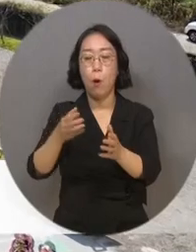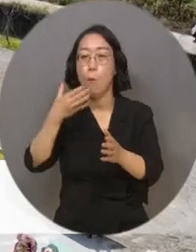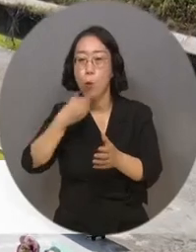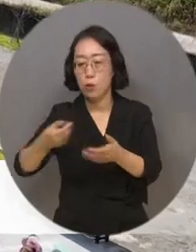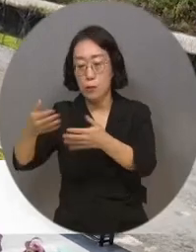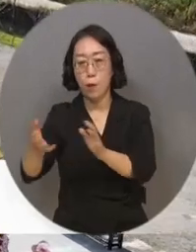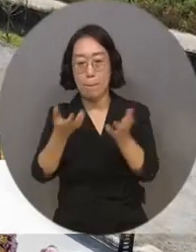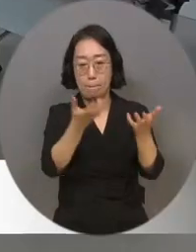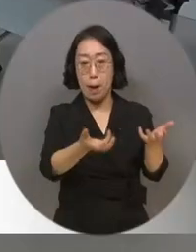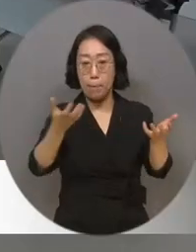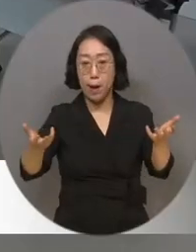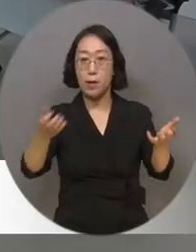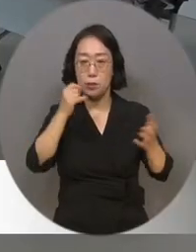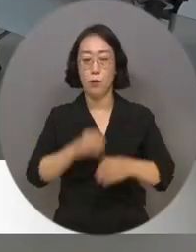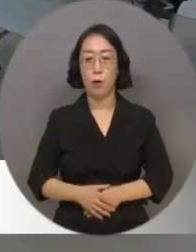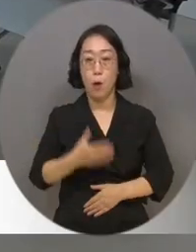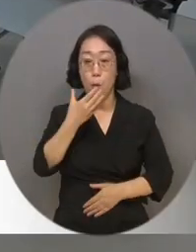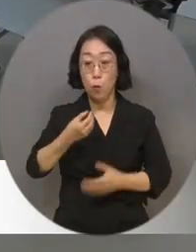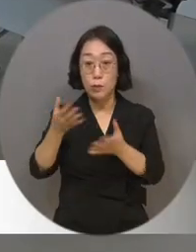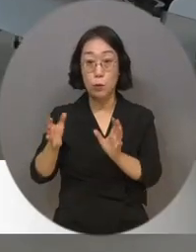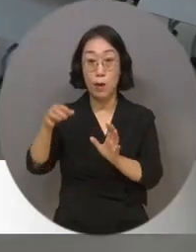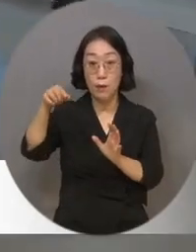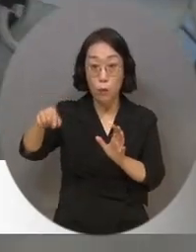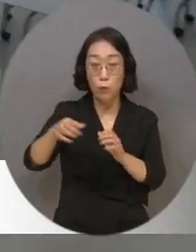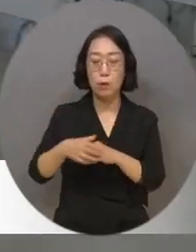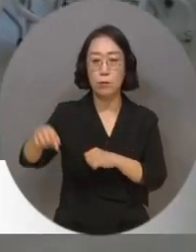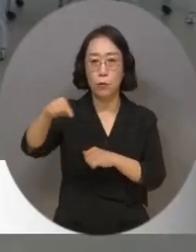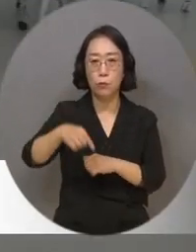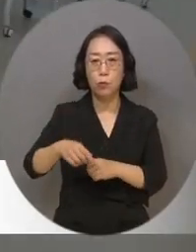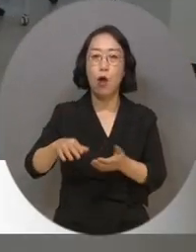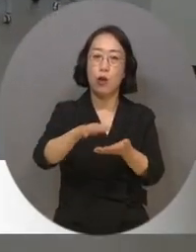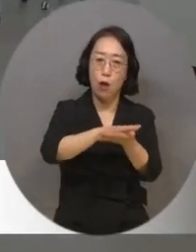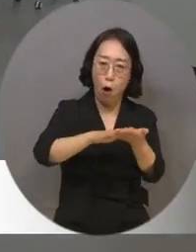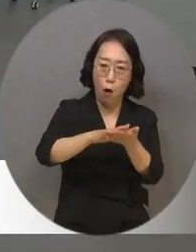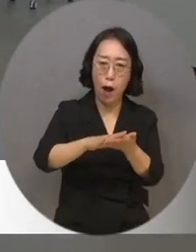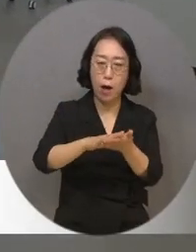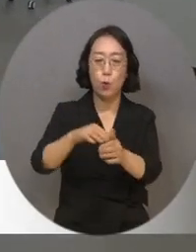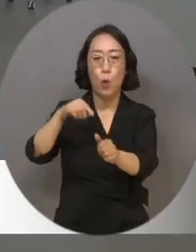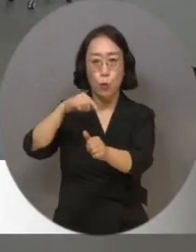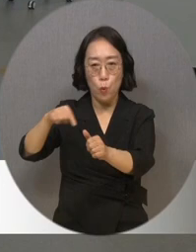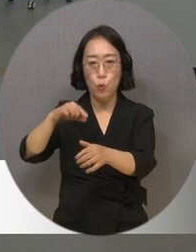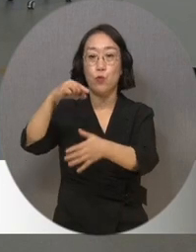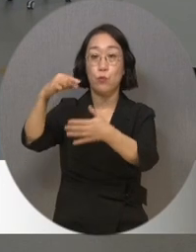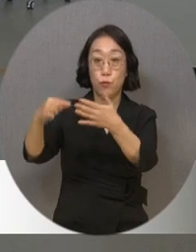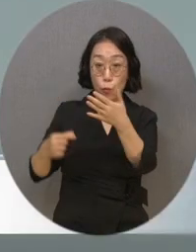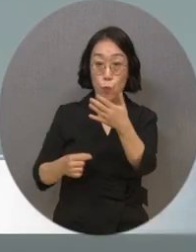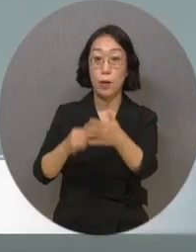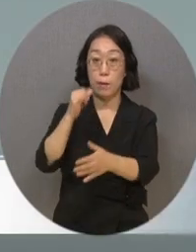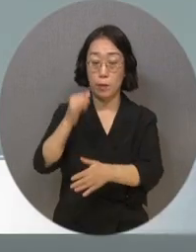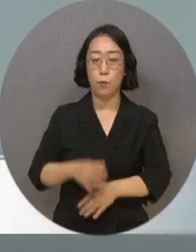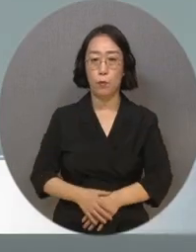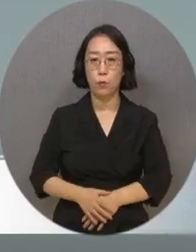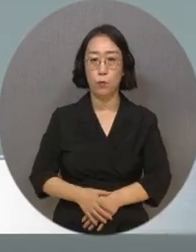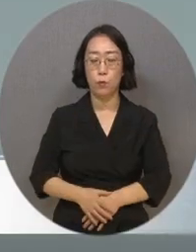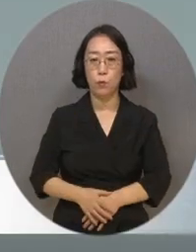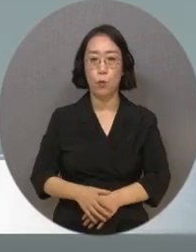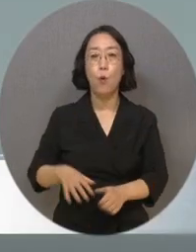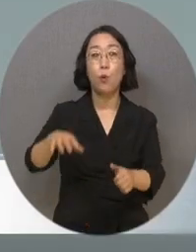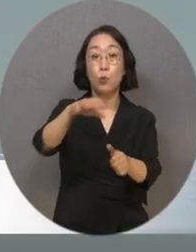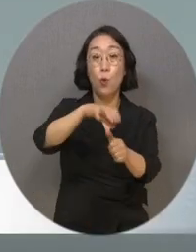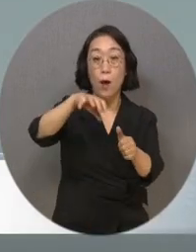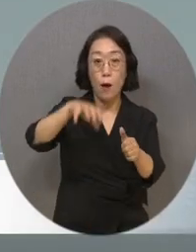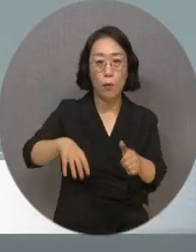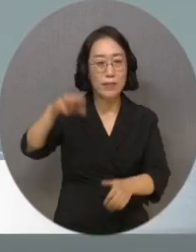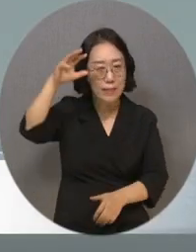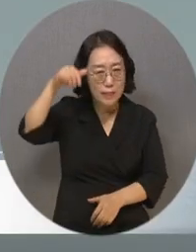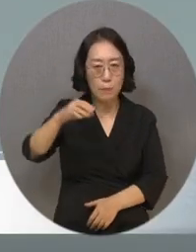갖췄습니다 복지관에서는 어르신들의 여가와 평생학습을 위한 프로그램이 진행되고 요양원은 치매